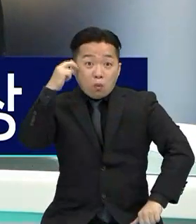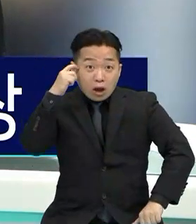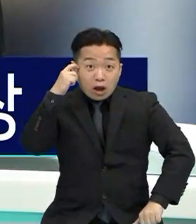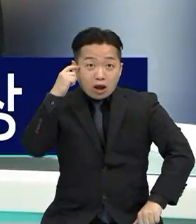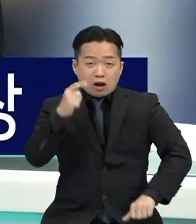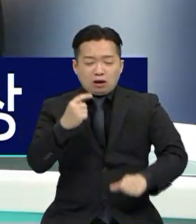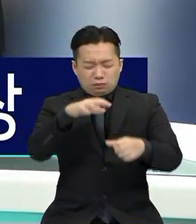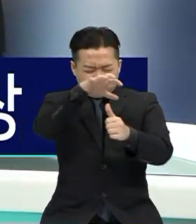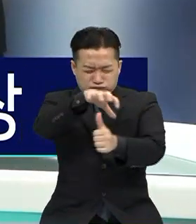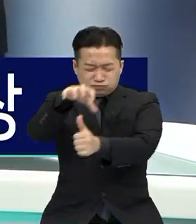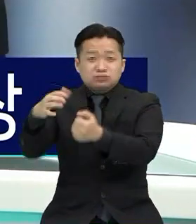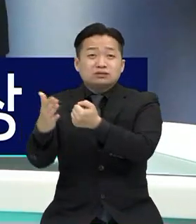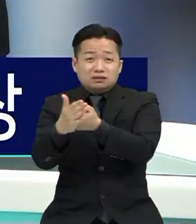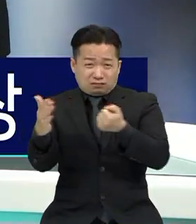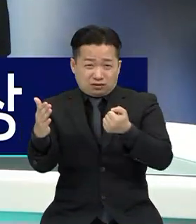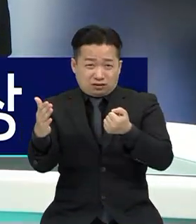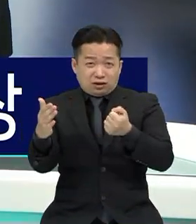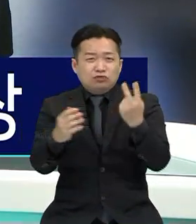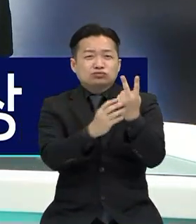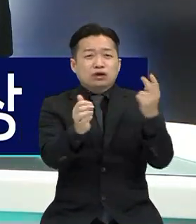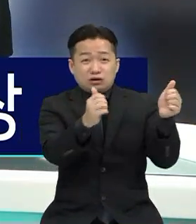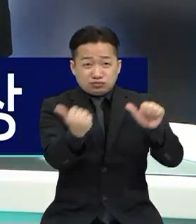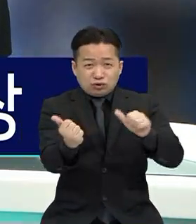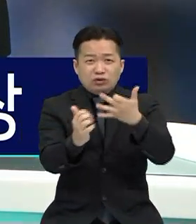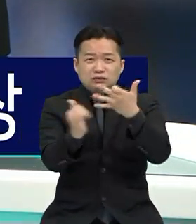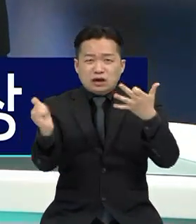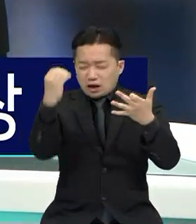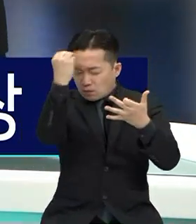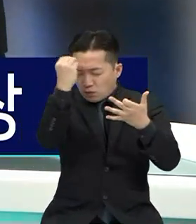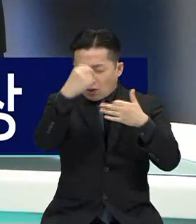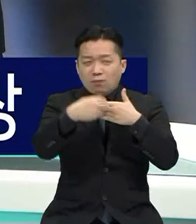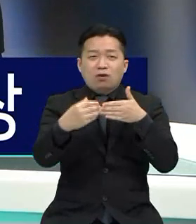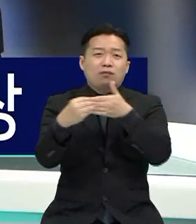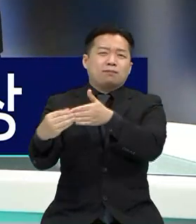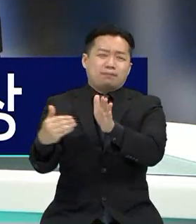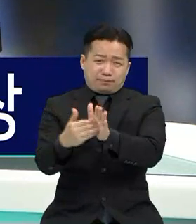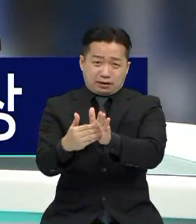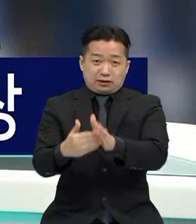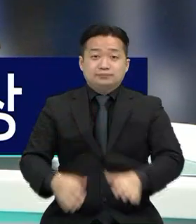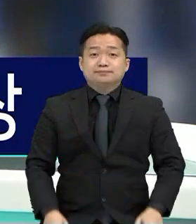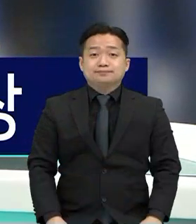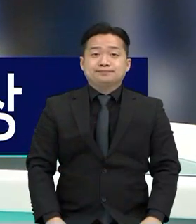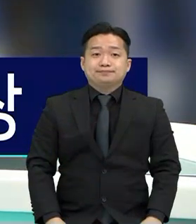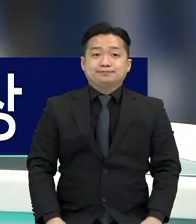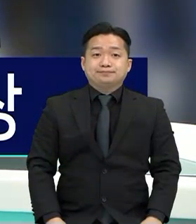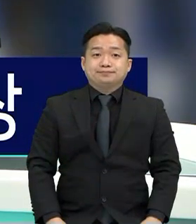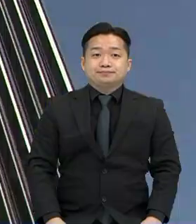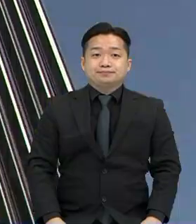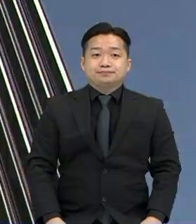2명이 숨졌고 19명이 치료를 받고 있습니다. 먼저 정반석 기자입니다.